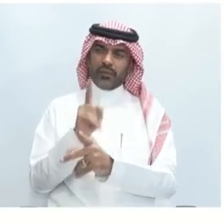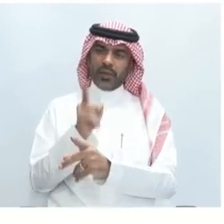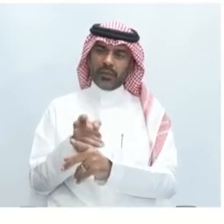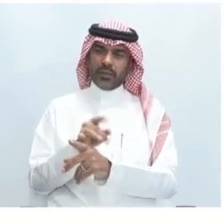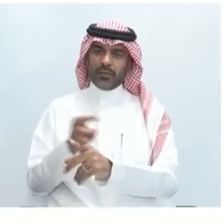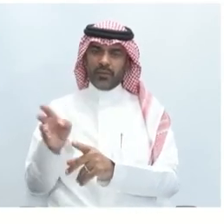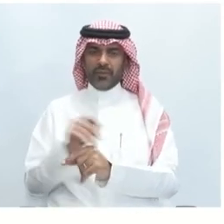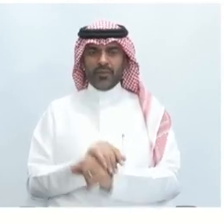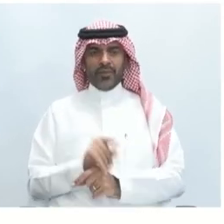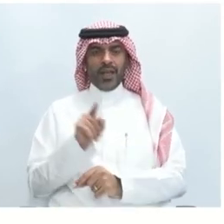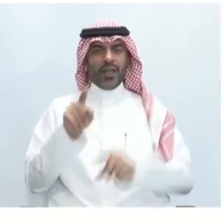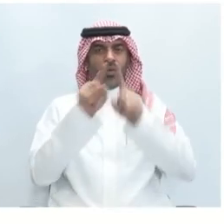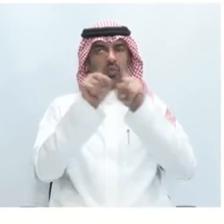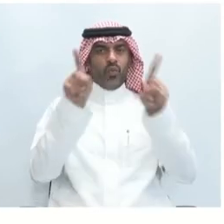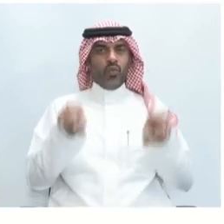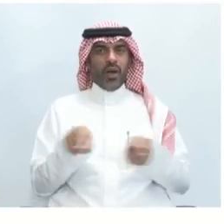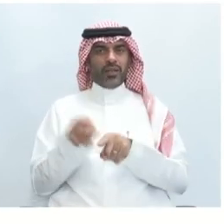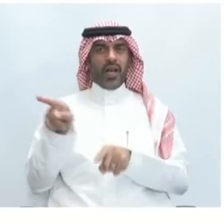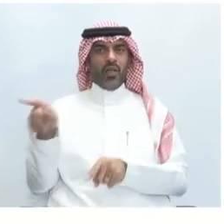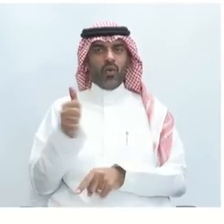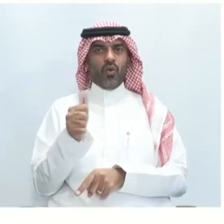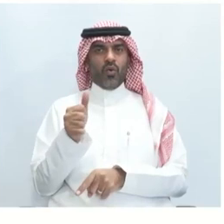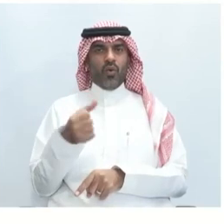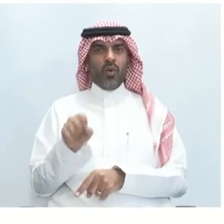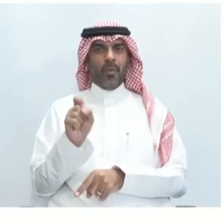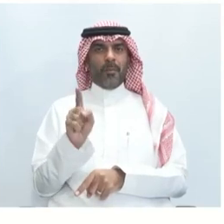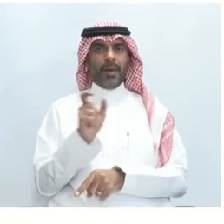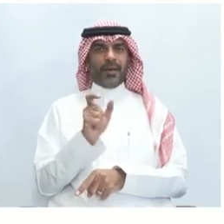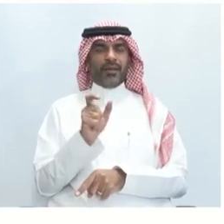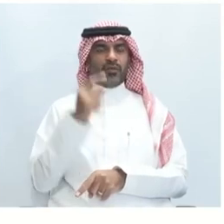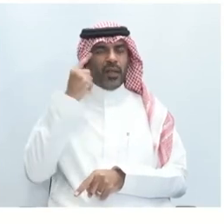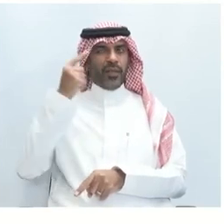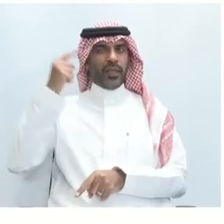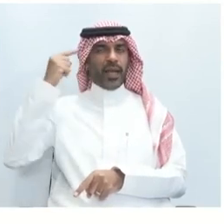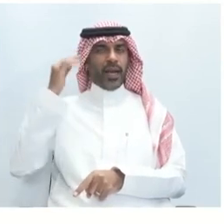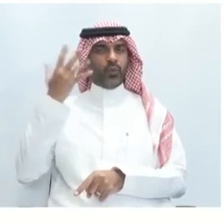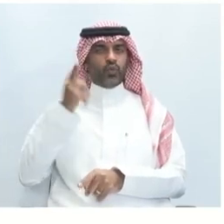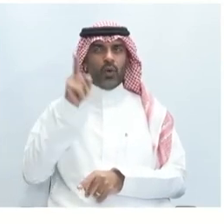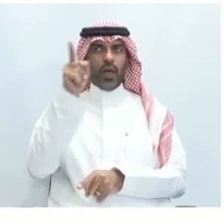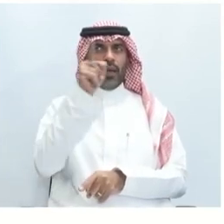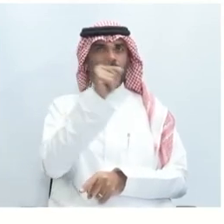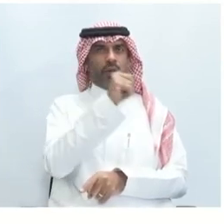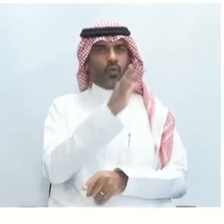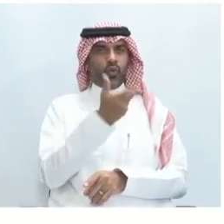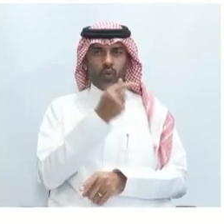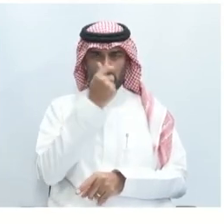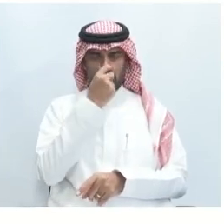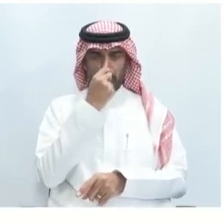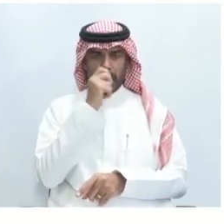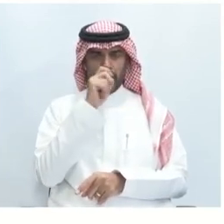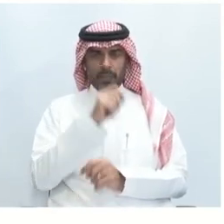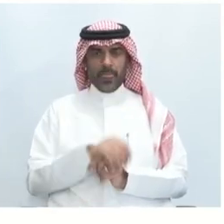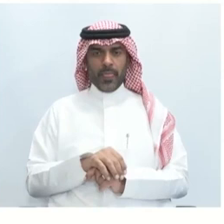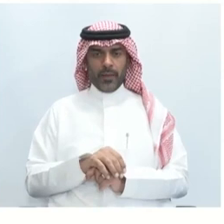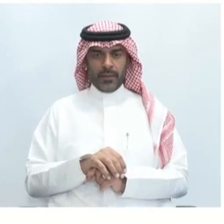طبعا هذه الواجهه كانت هي واجهه اوبن روبرت دعونا نتذكر معا ما هي تلك الادوات الموجوده في الواجهه